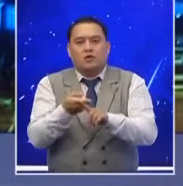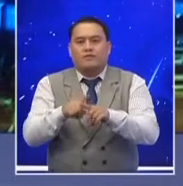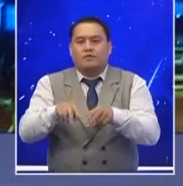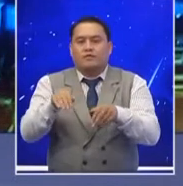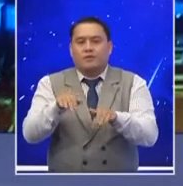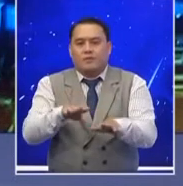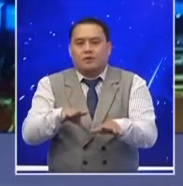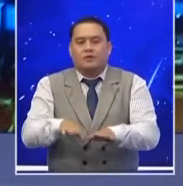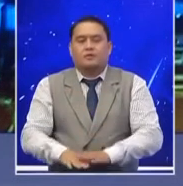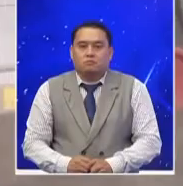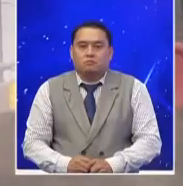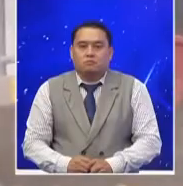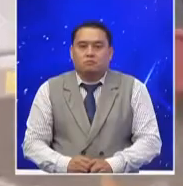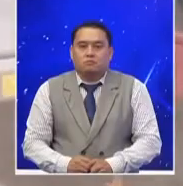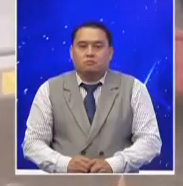сроки.